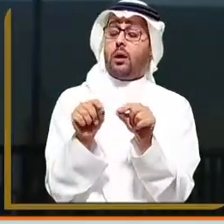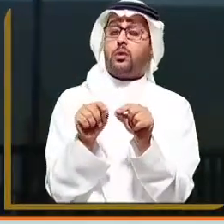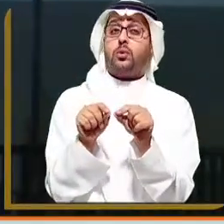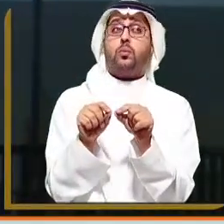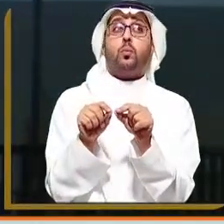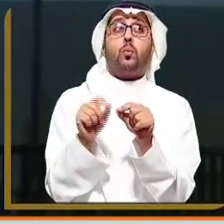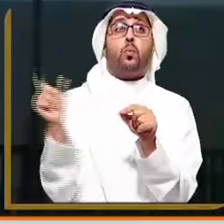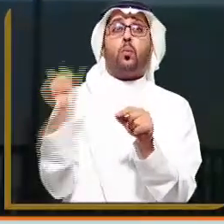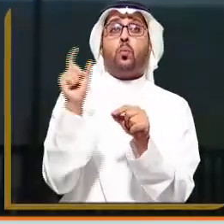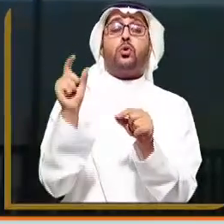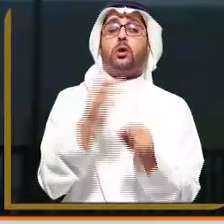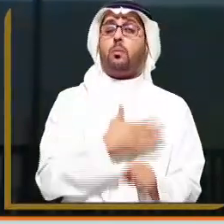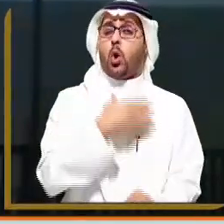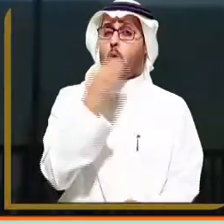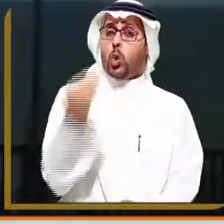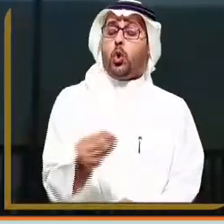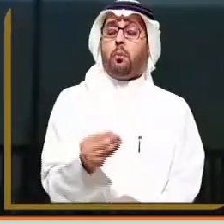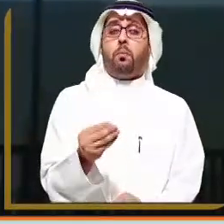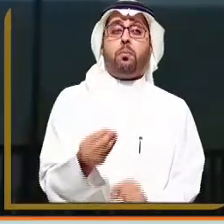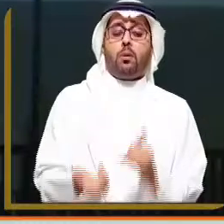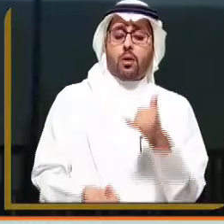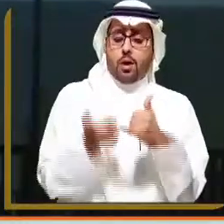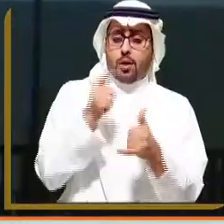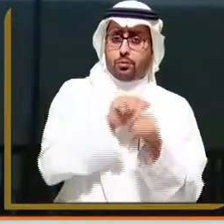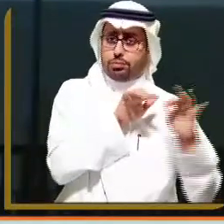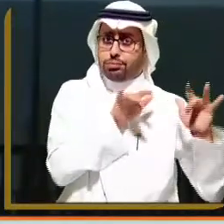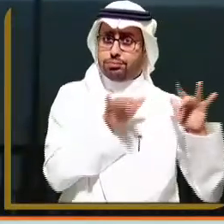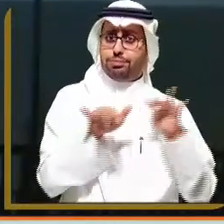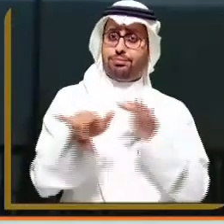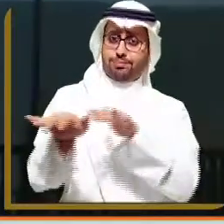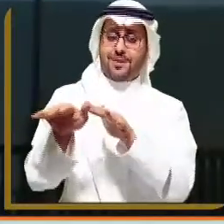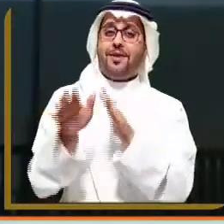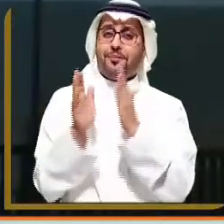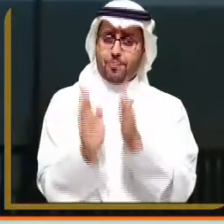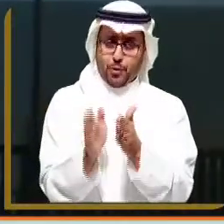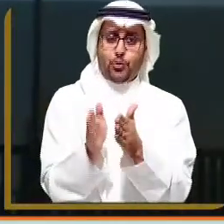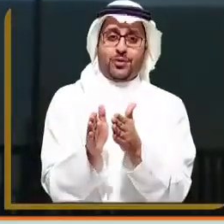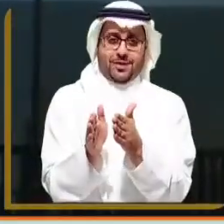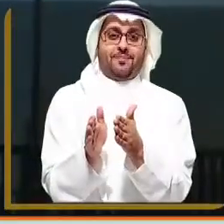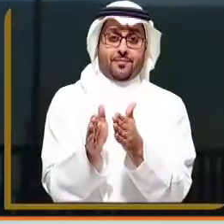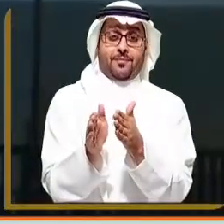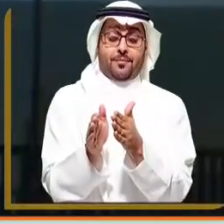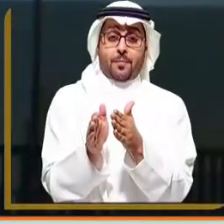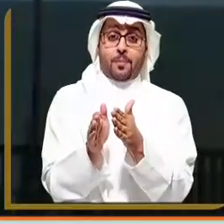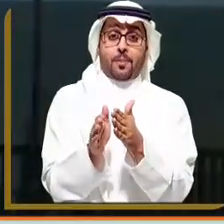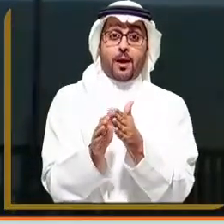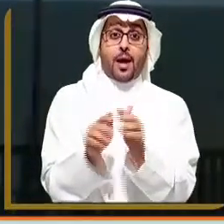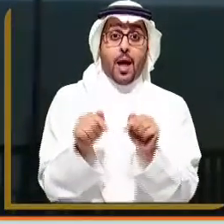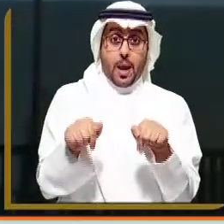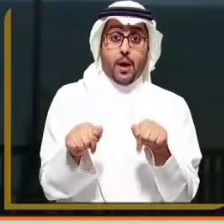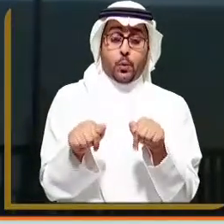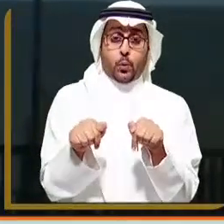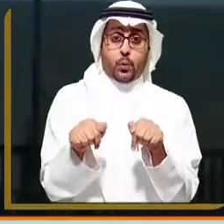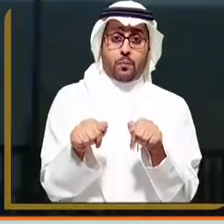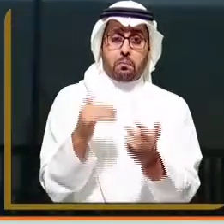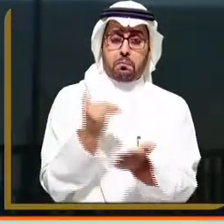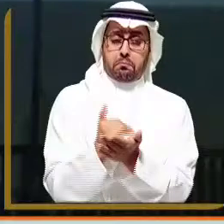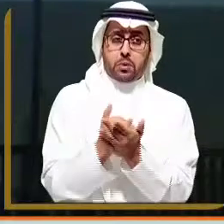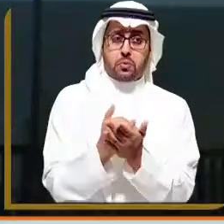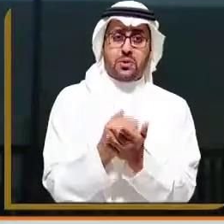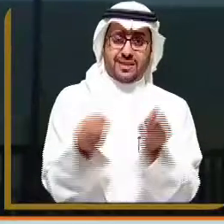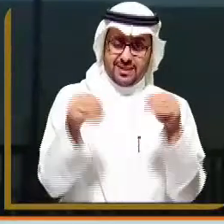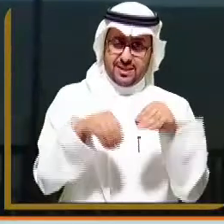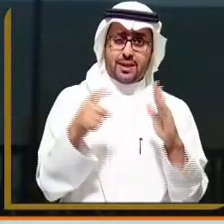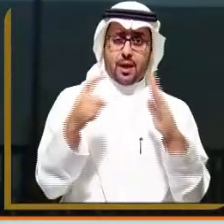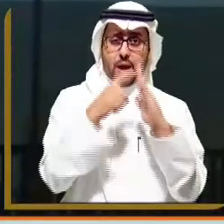الوجهات الأكثر يعني من ناحية التوجه من المصلين إلى هذا المسجد